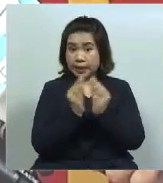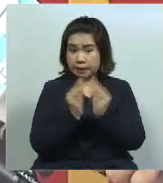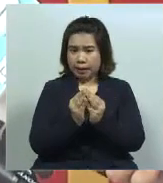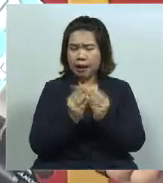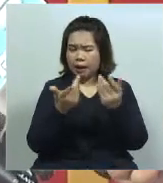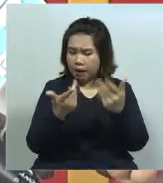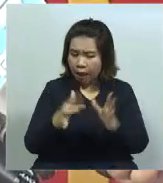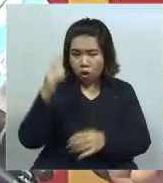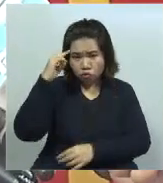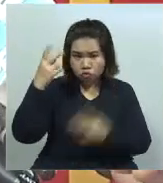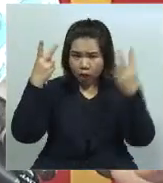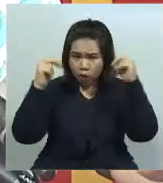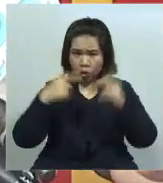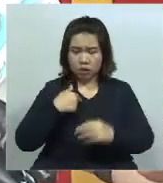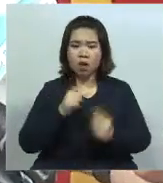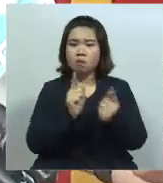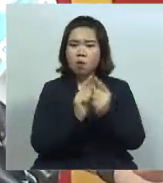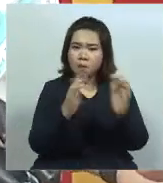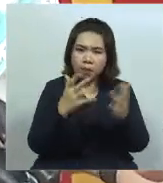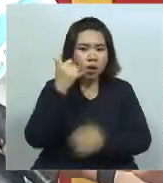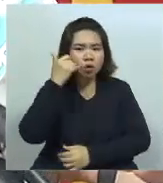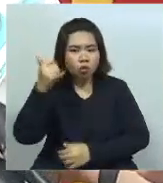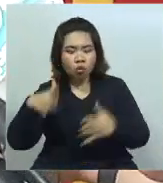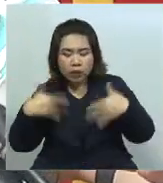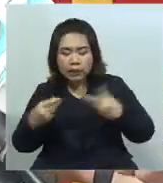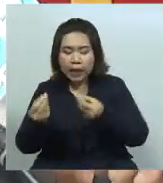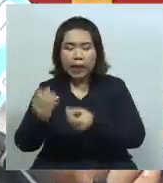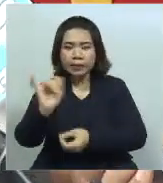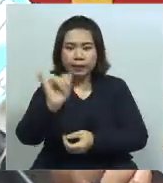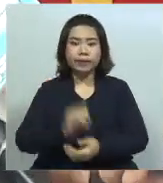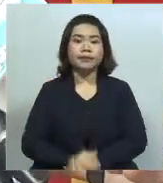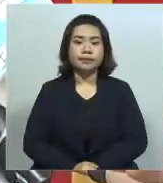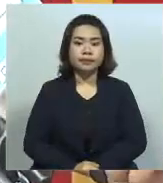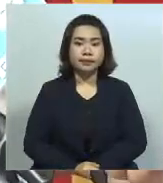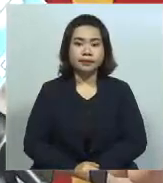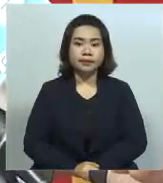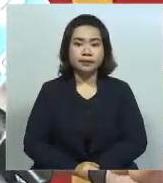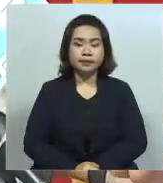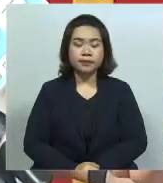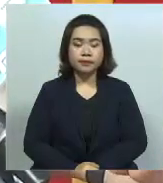แล้วยังไม่ได้เจอหรือว่าโทรศัพท์ไปแสดงความยินดีกับพลเอกประยุทธ์แต่อย่างใดค่ะ